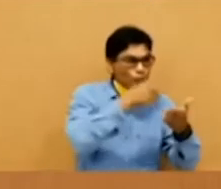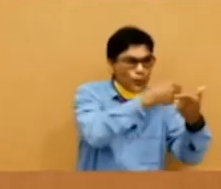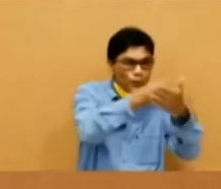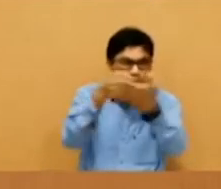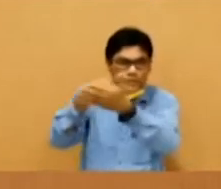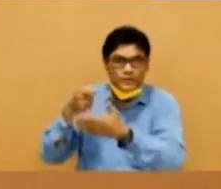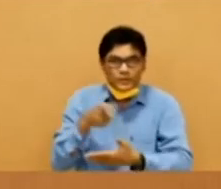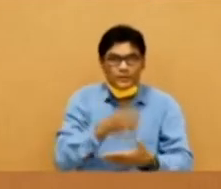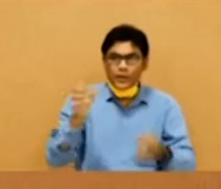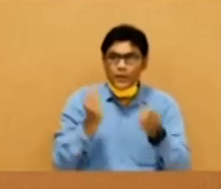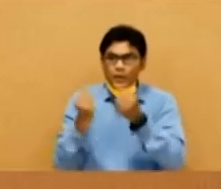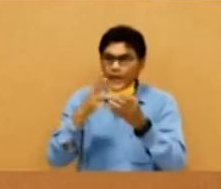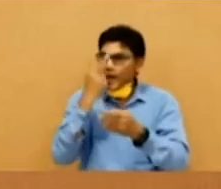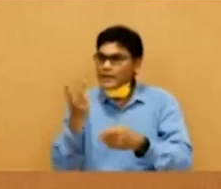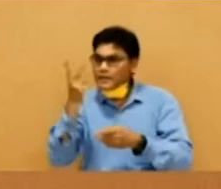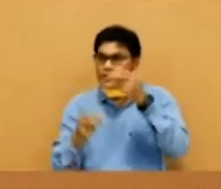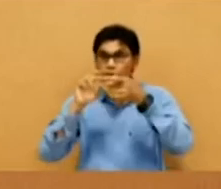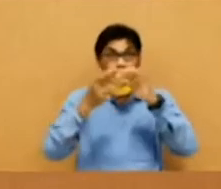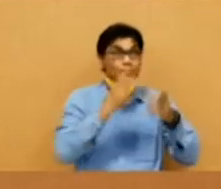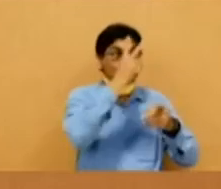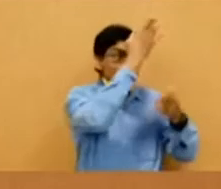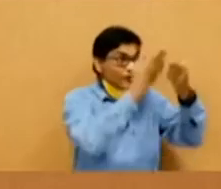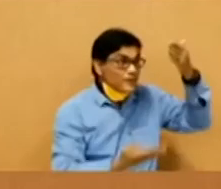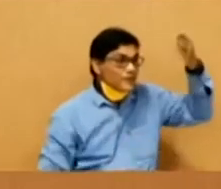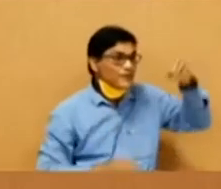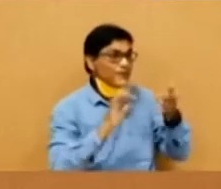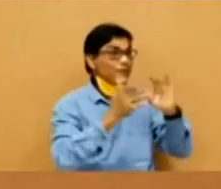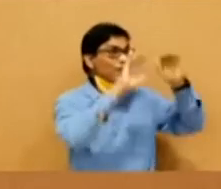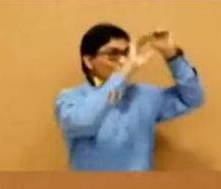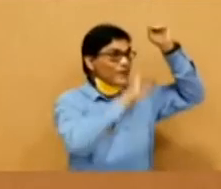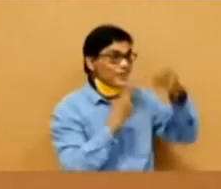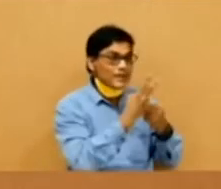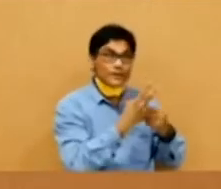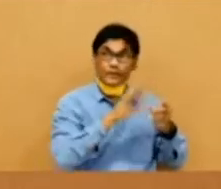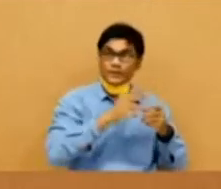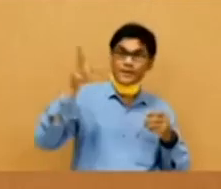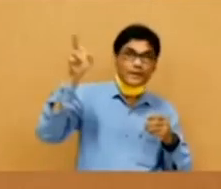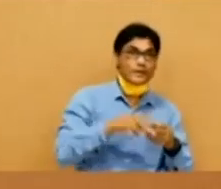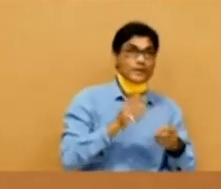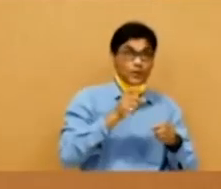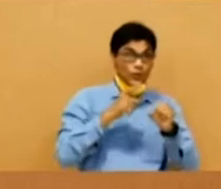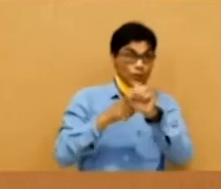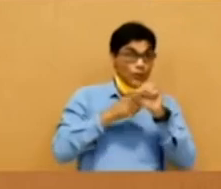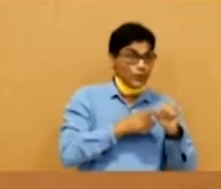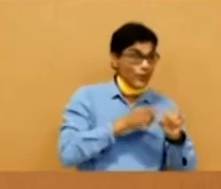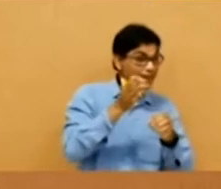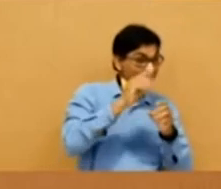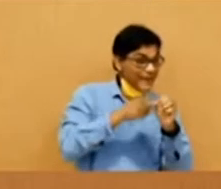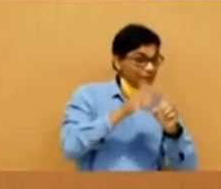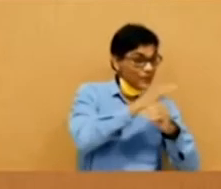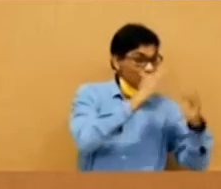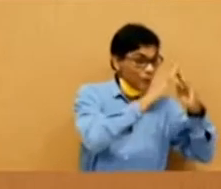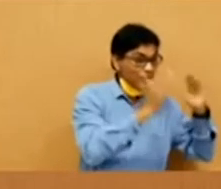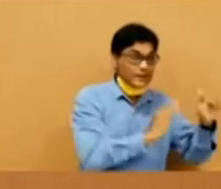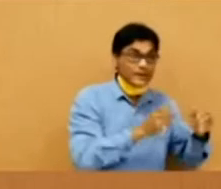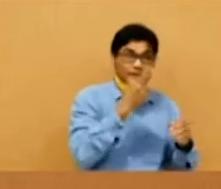ଲୋକ କେଉଁ କେଉଁ ଗାଡ଼ିରେ ଆସୁଛନ୍ତି ସେଇଟା ସେହି ପୋର୍ଟାଲ ମାଧ୍ୟମରେ ସେମାନେ ପାଇପାରିବେ, ଯଦ୍ୱାରା କି ତାଙ୍କର ଯେଉଁ କ୍ୱାରେଣ୍ଟାଇନ୍ ହେବାକୁ ଅଛି ଯେଉଁ ଆମର ସରକାରଙ୍କ